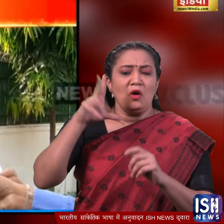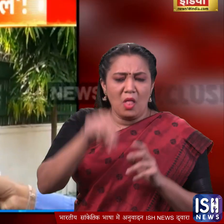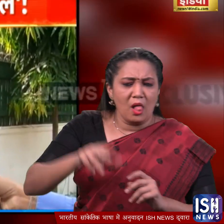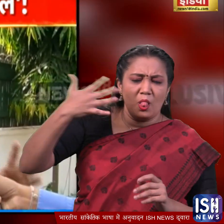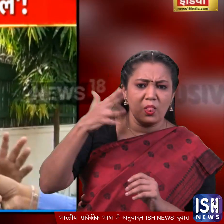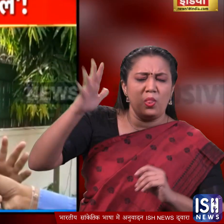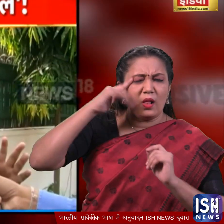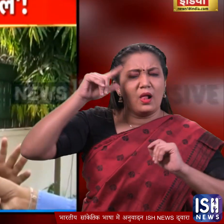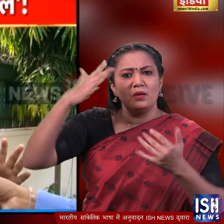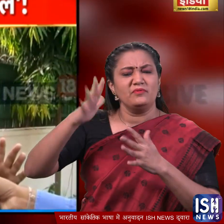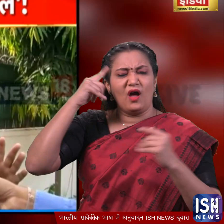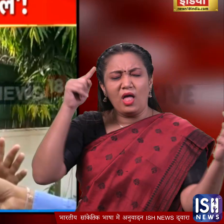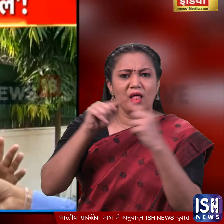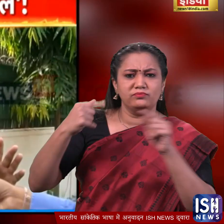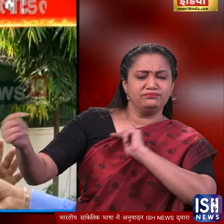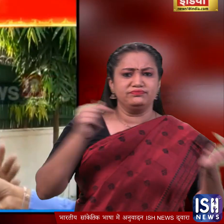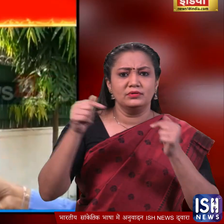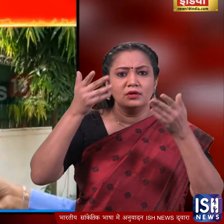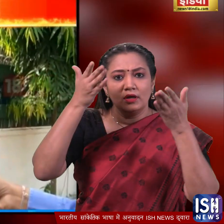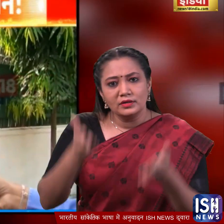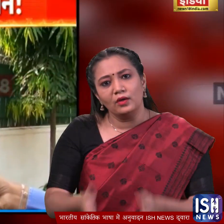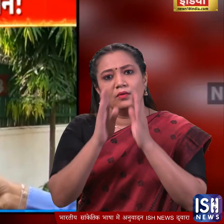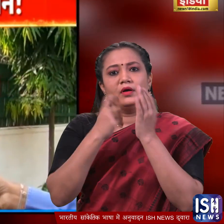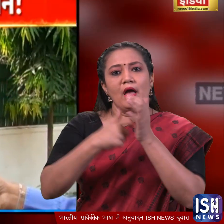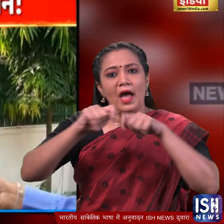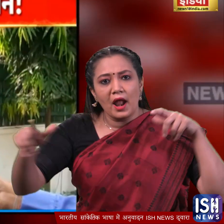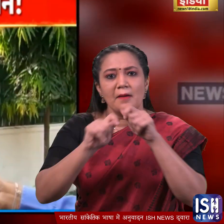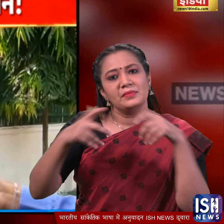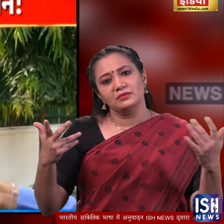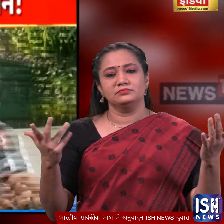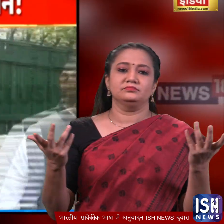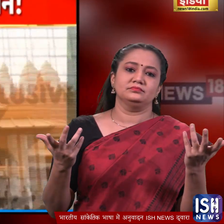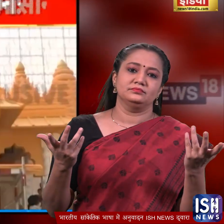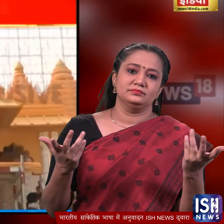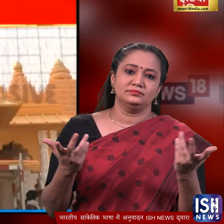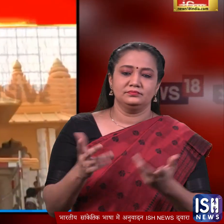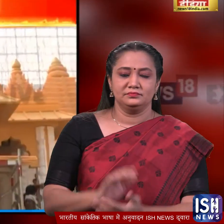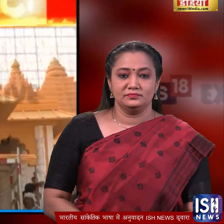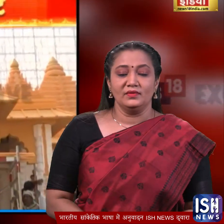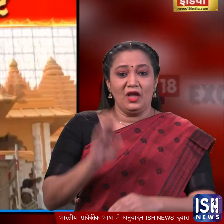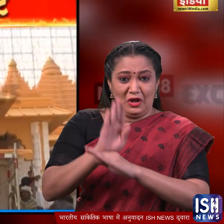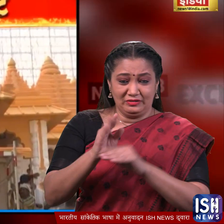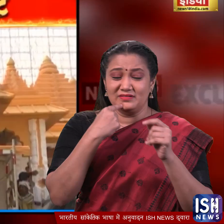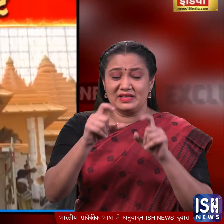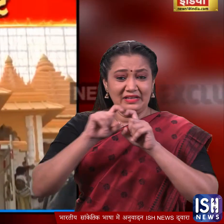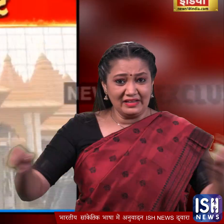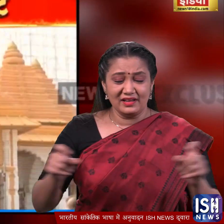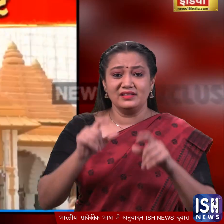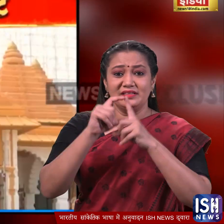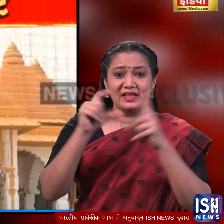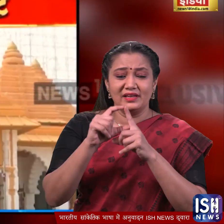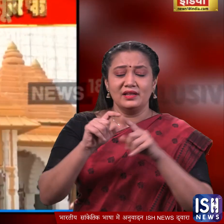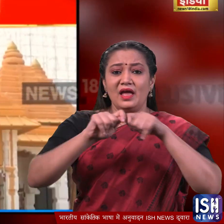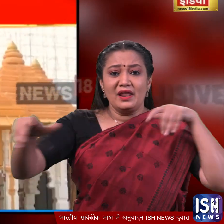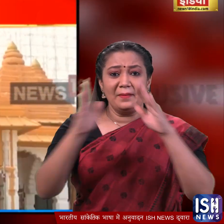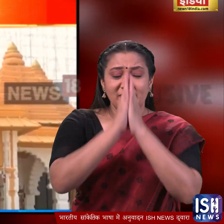में बाधा बनने वाले लोग आज राम नाम जप रहे हैं, ये उनकी कृपा है। जबकि कांग्रेस ने तो 2 टूक बोल दिया कि